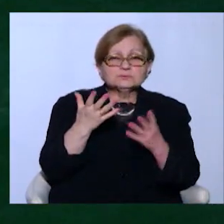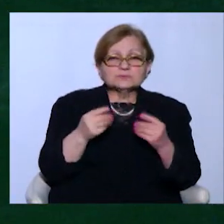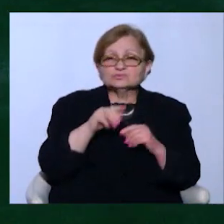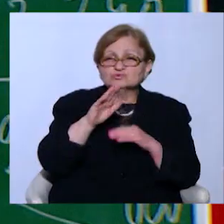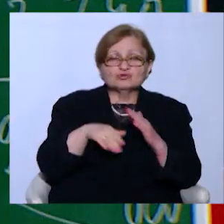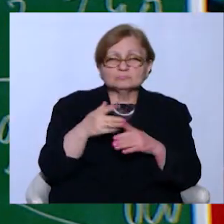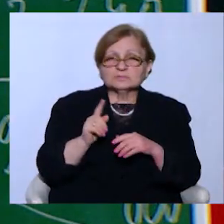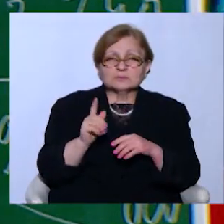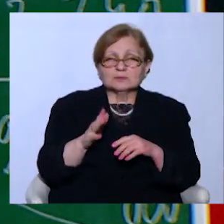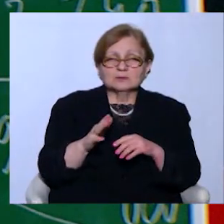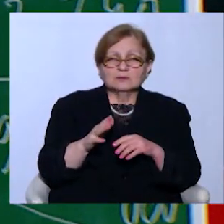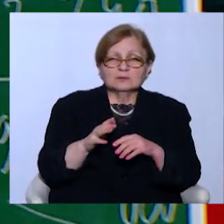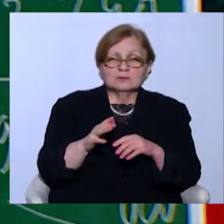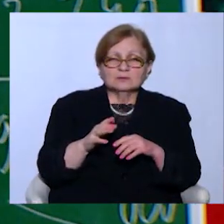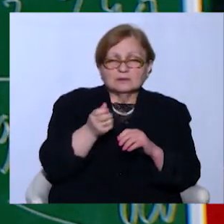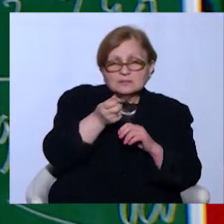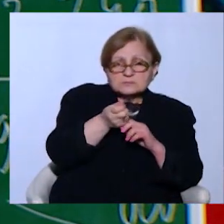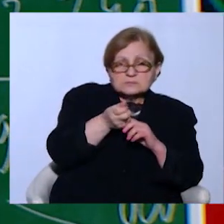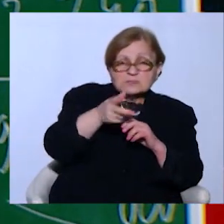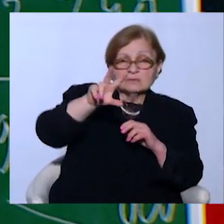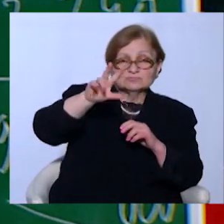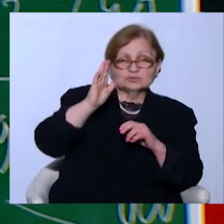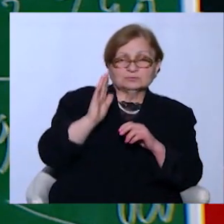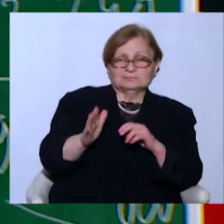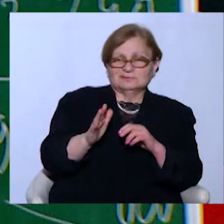გვექნება აი ამ რაოდენობაზე სამჯერ მეტი.